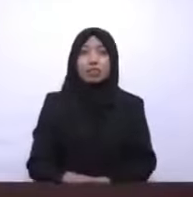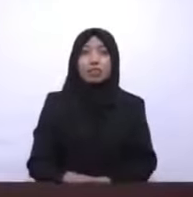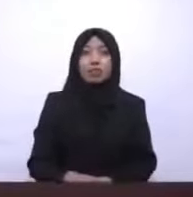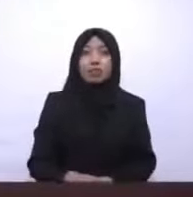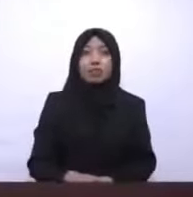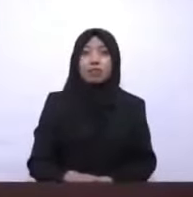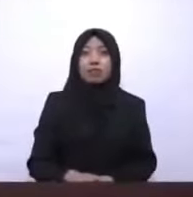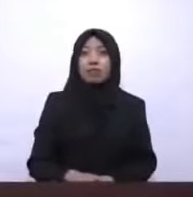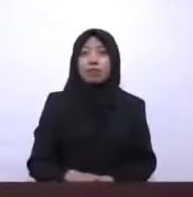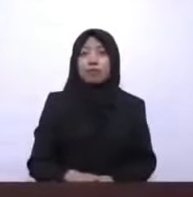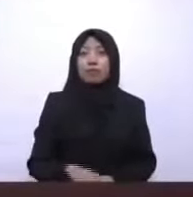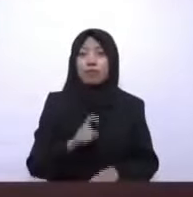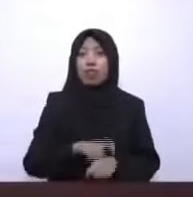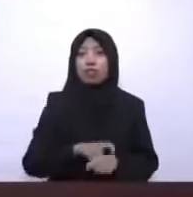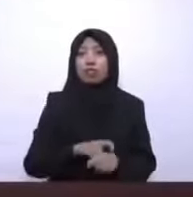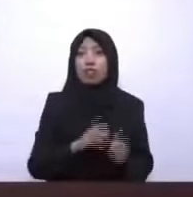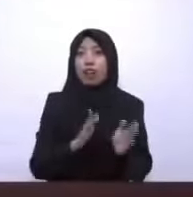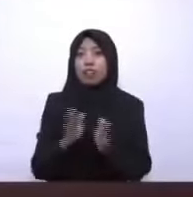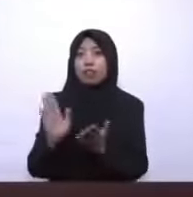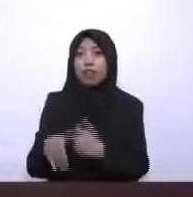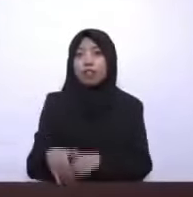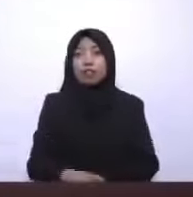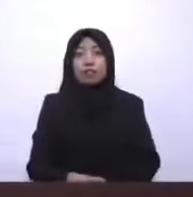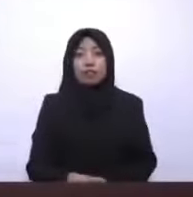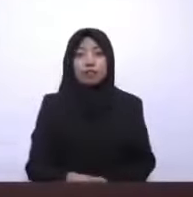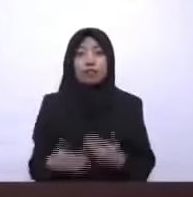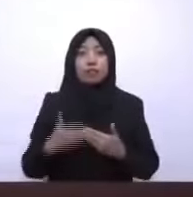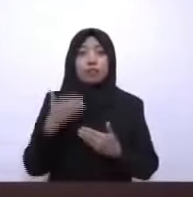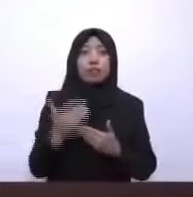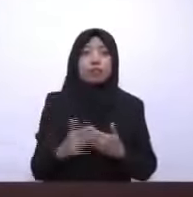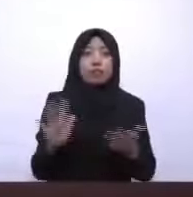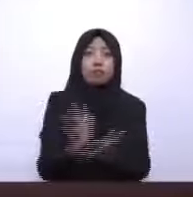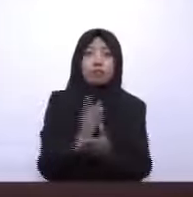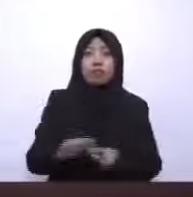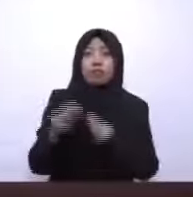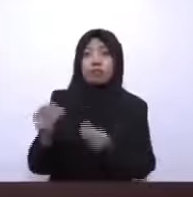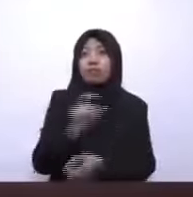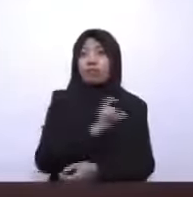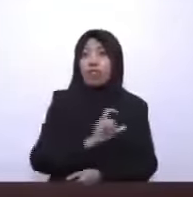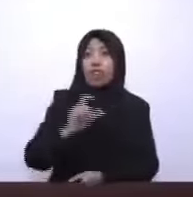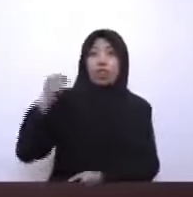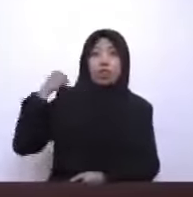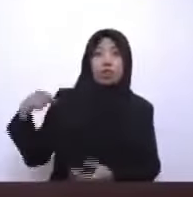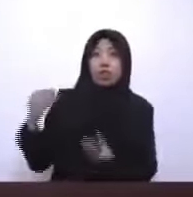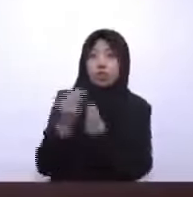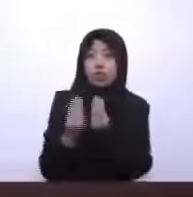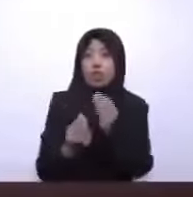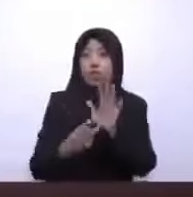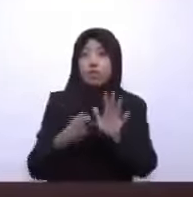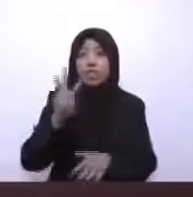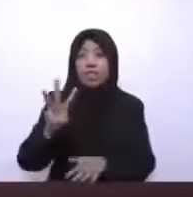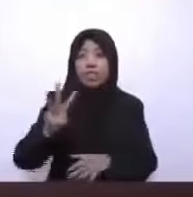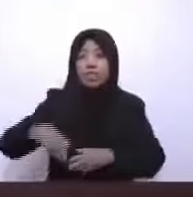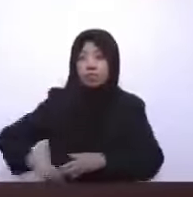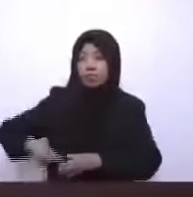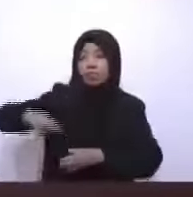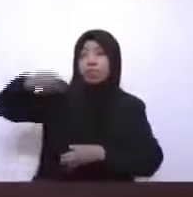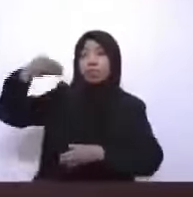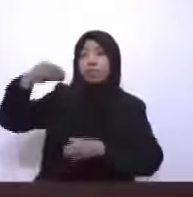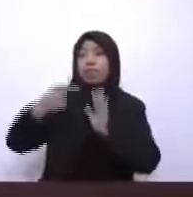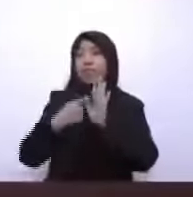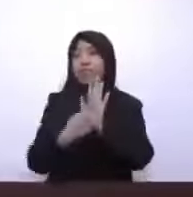waktunya. Dan kesempatan berikutnya kepada calon wakil gubernur nomor urut 3 untuk mengambil indikator